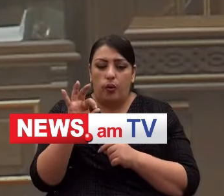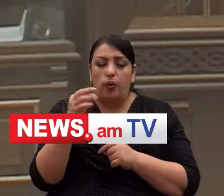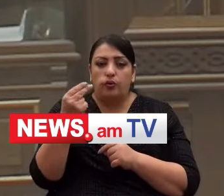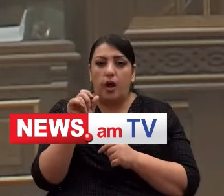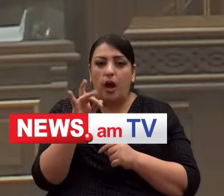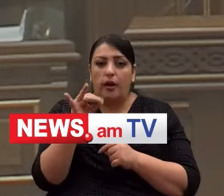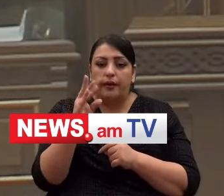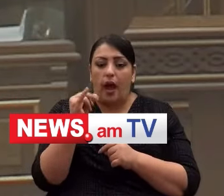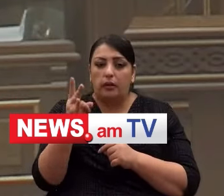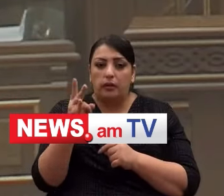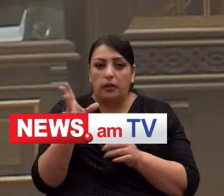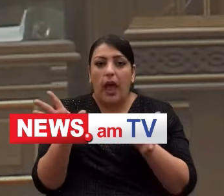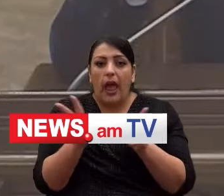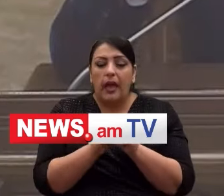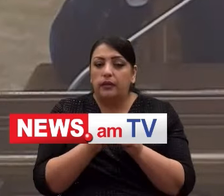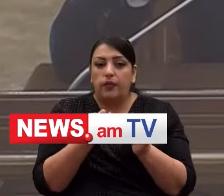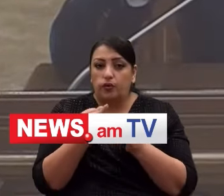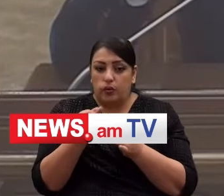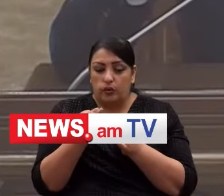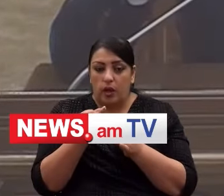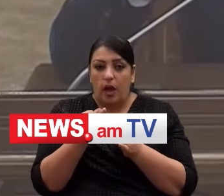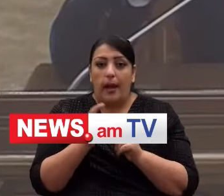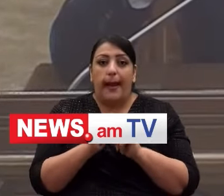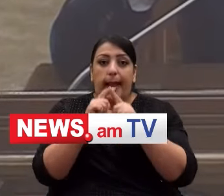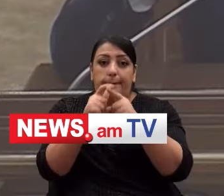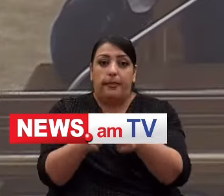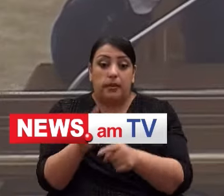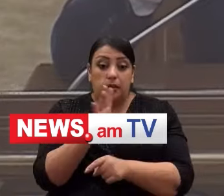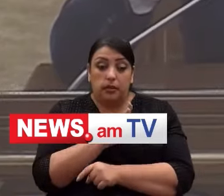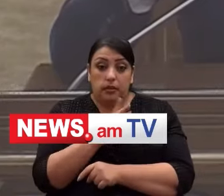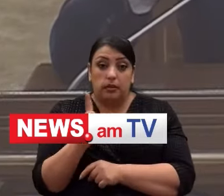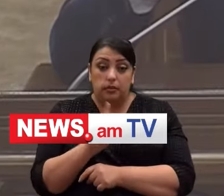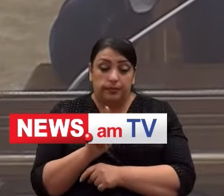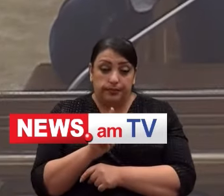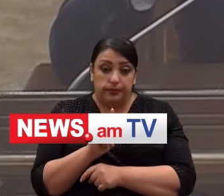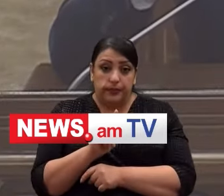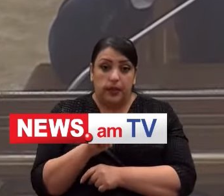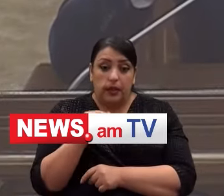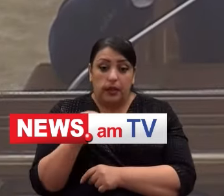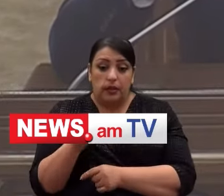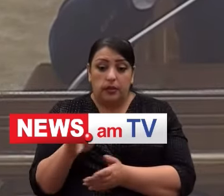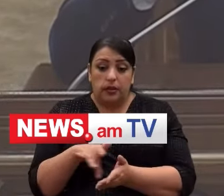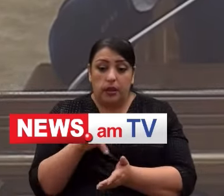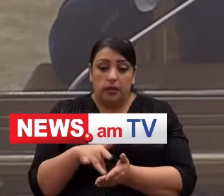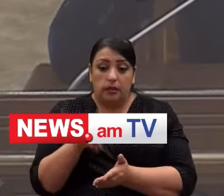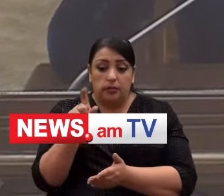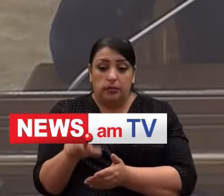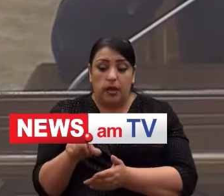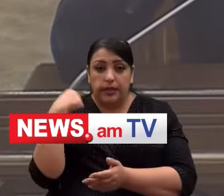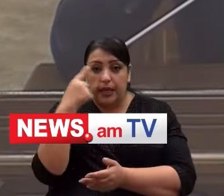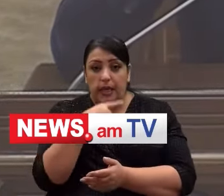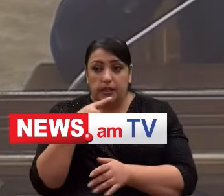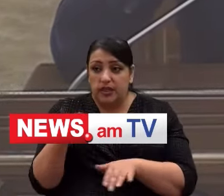մեկ։ Երկրորդը, ռեպլիկի հետ կապված։ Այս երկրի երեսին այդպիսի մեկը չկա, ով